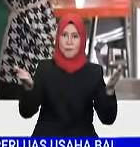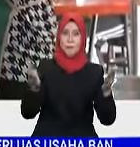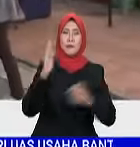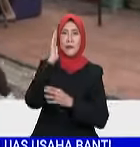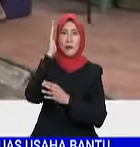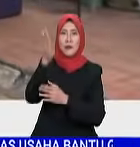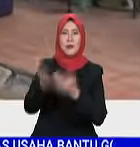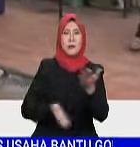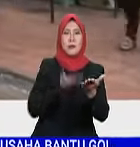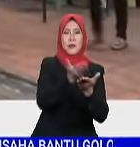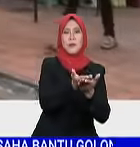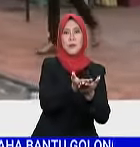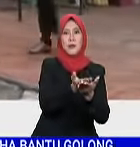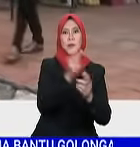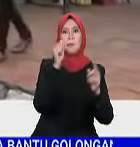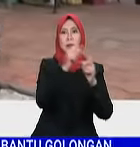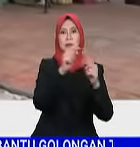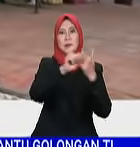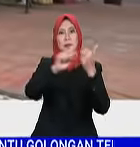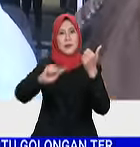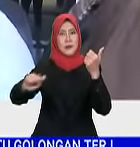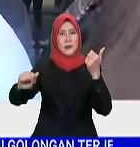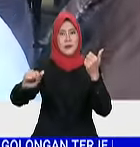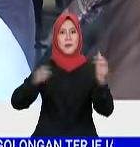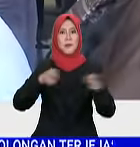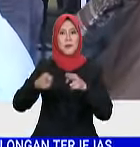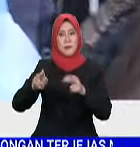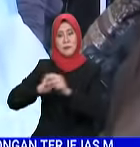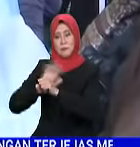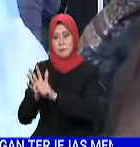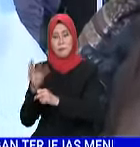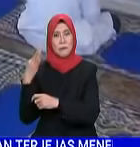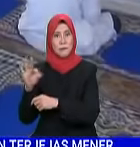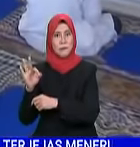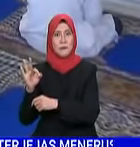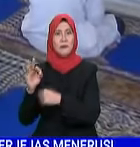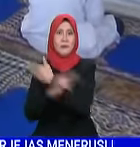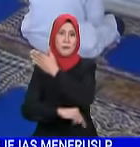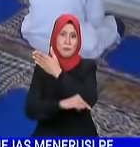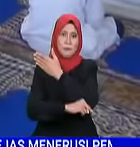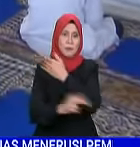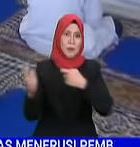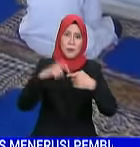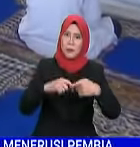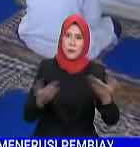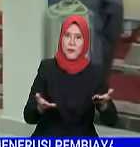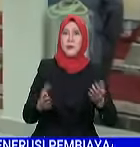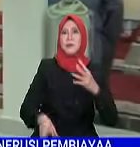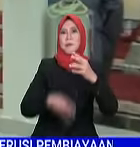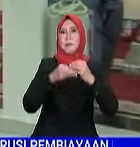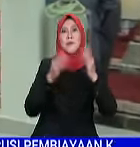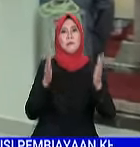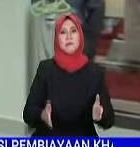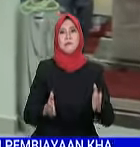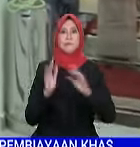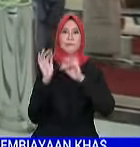akan mengemukakan permohonan kepada Jawatankuasa Pengurusan COVID-19 Negeri berkaitan pertambahan jemaah